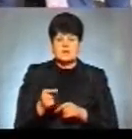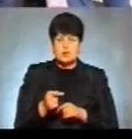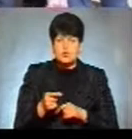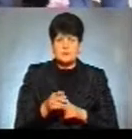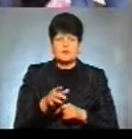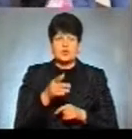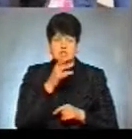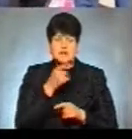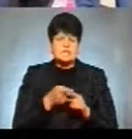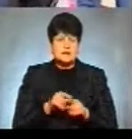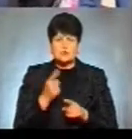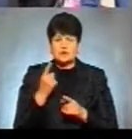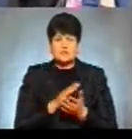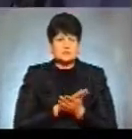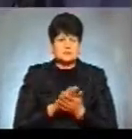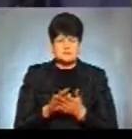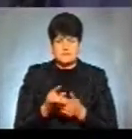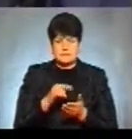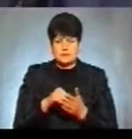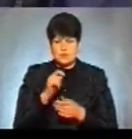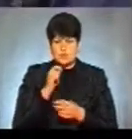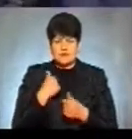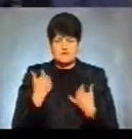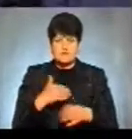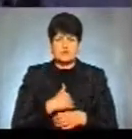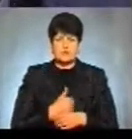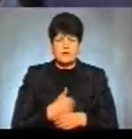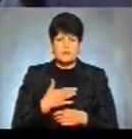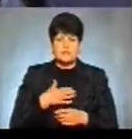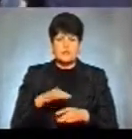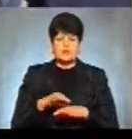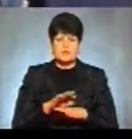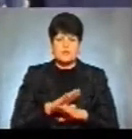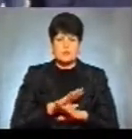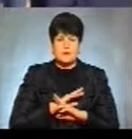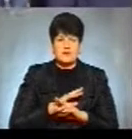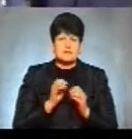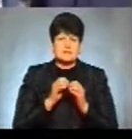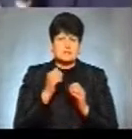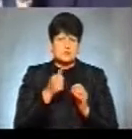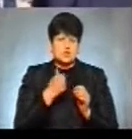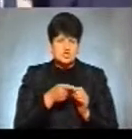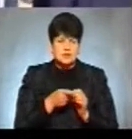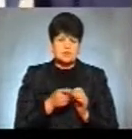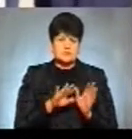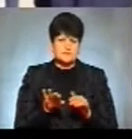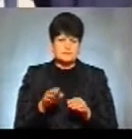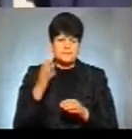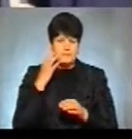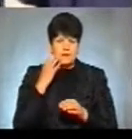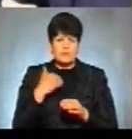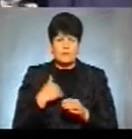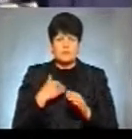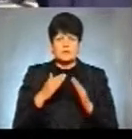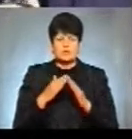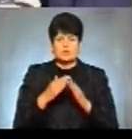Тернопіль рахувалося одне з чистих міст України. Я вже вдова, в мене чоловік помер до 10-ї річниці. До 10-ї річниці в мене троє чоловік з